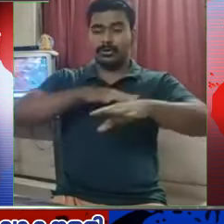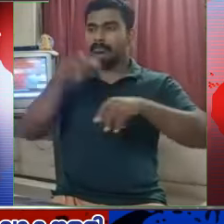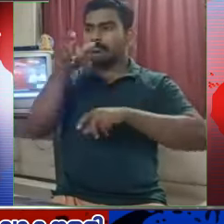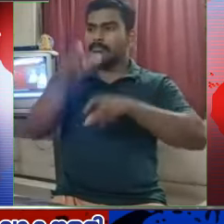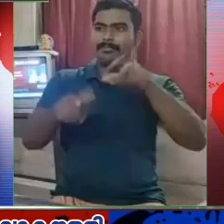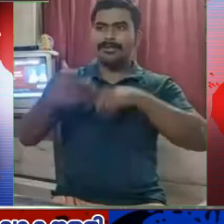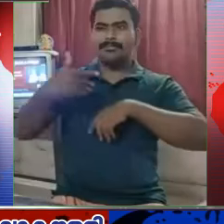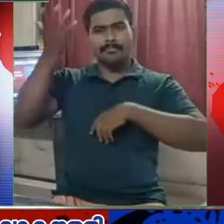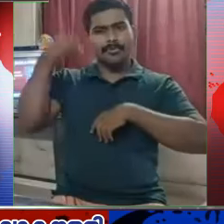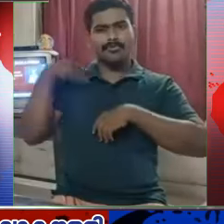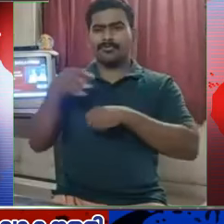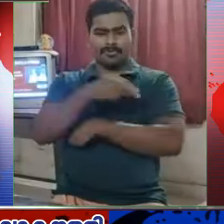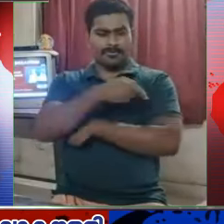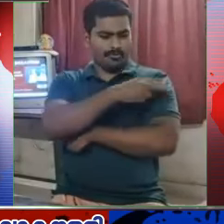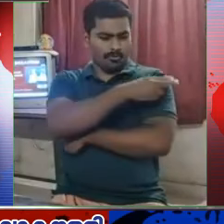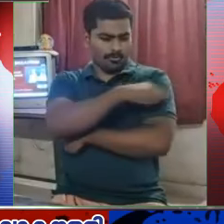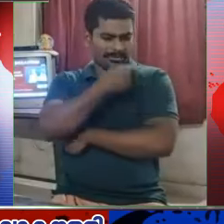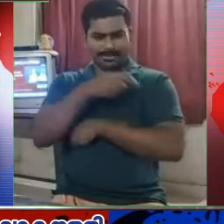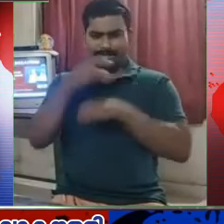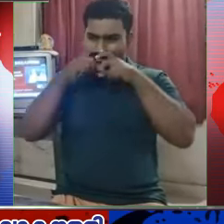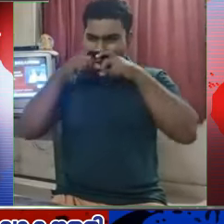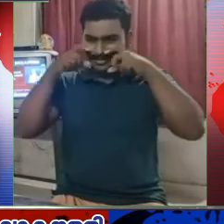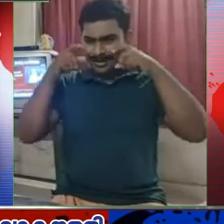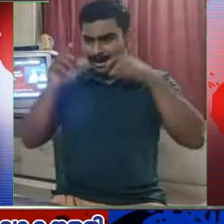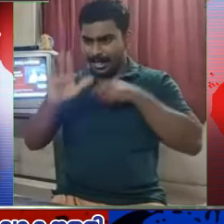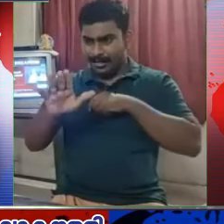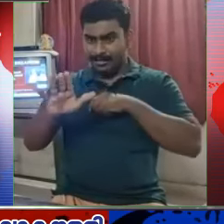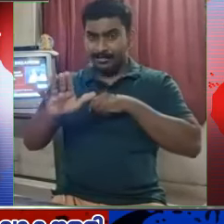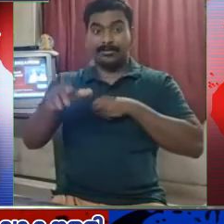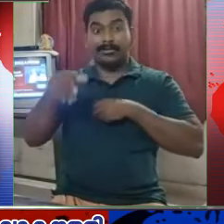ബോധവൽക്കരണം നമ്മുടെ സമൂഹത്തിൽ ഉണ്ടാകേണ്ടതുണ്ട്.